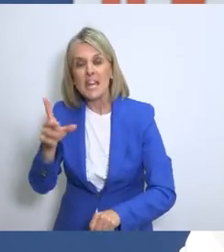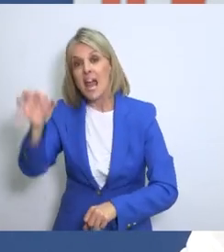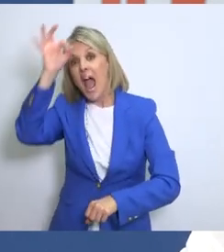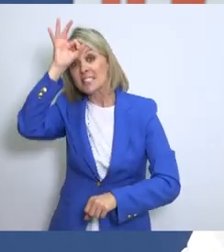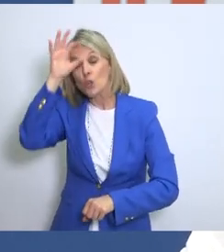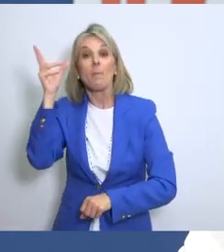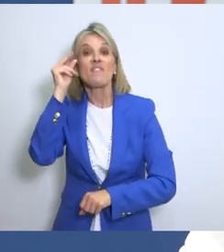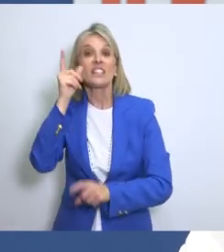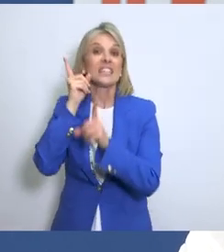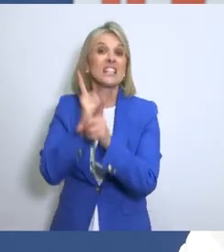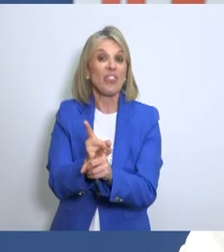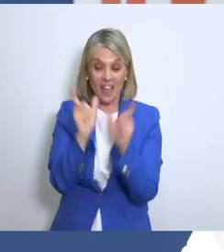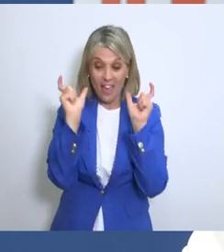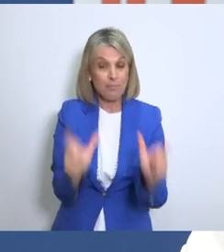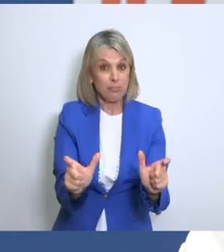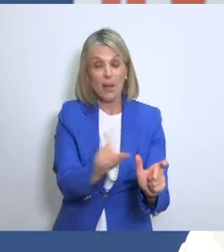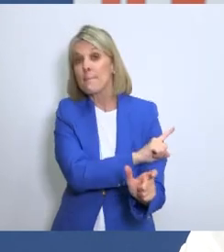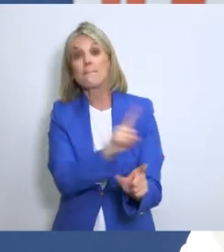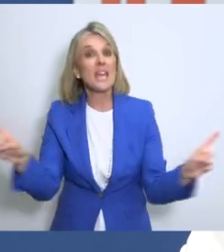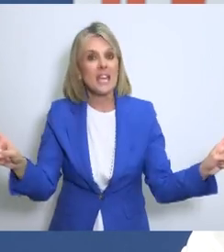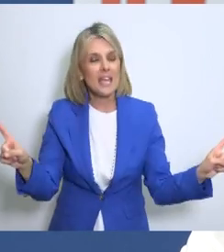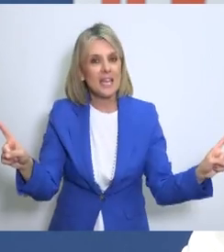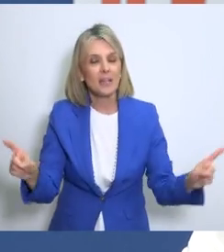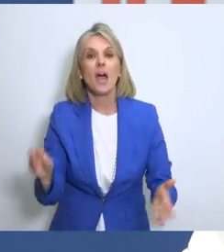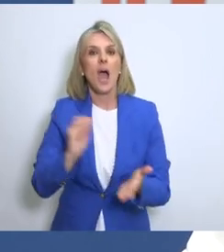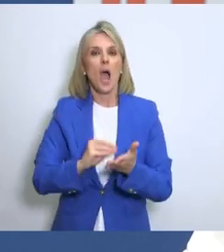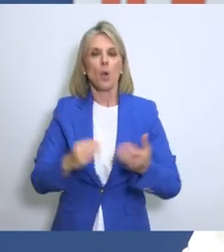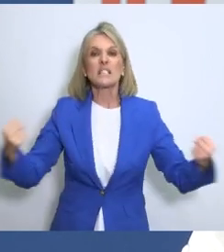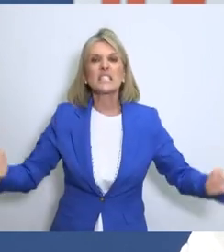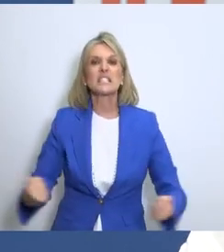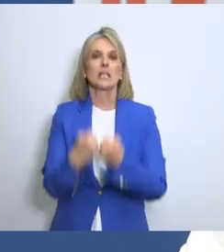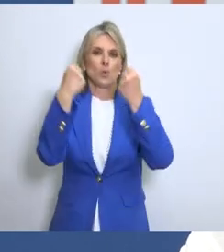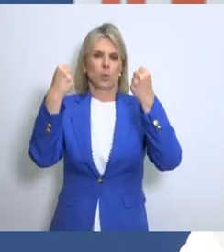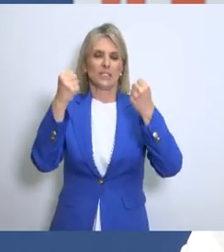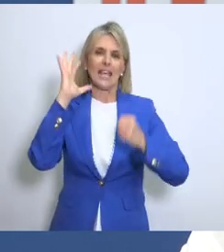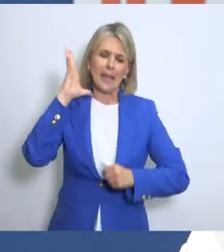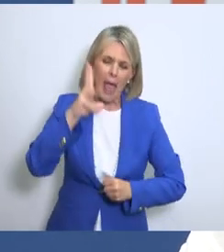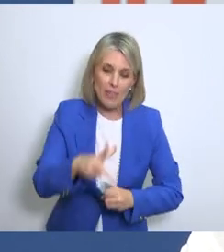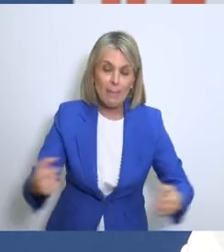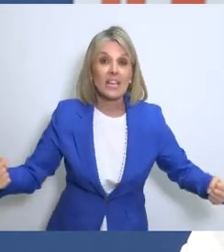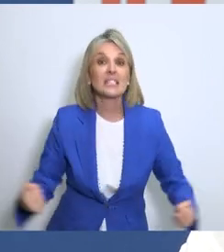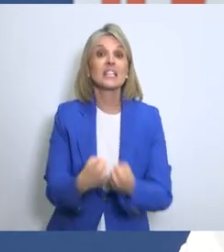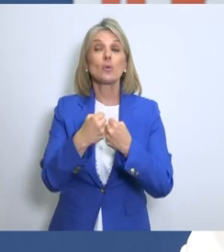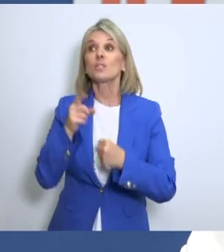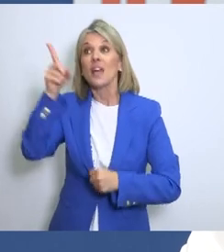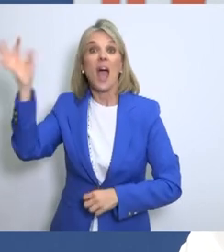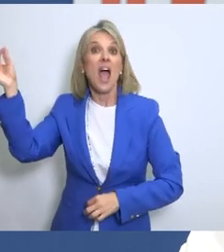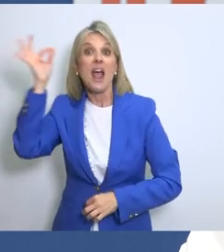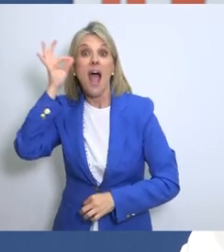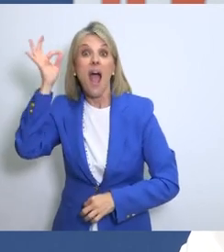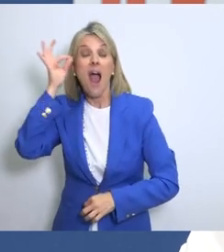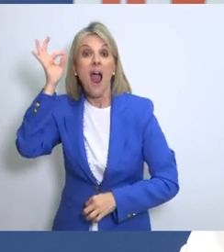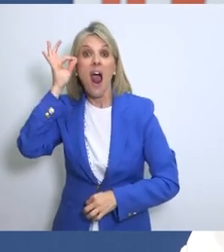αστυνομία, όπως βλέπουμε τη μεγαλειώδη ταξική σύγκρουση που δίνουν οι Γάλλοι εργαζόμενοι και